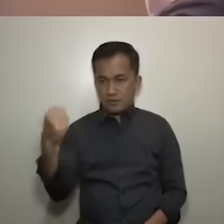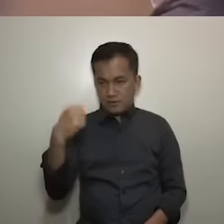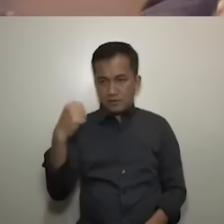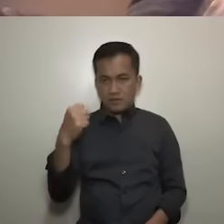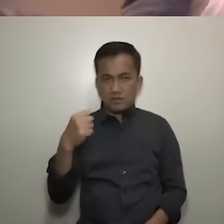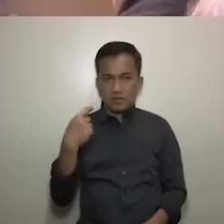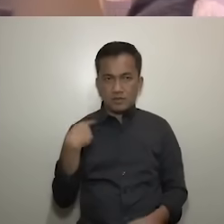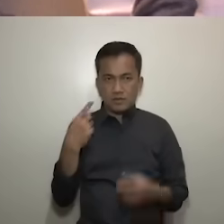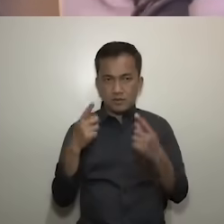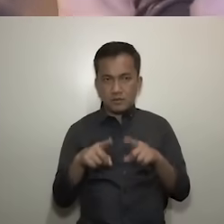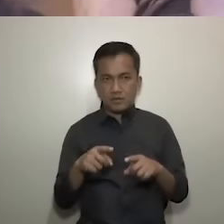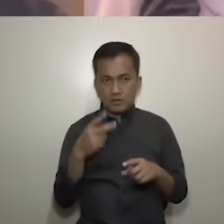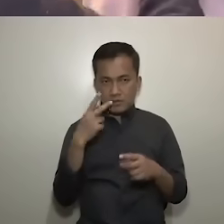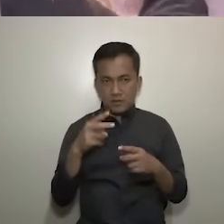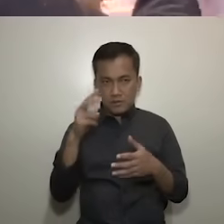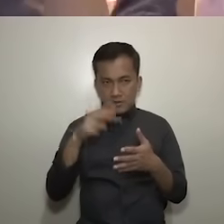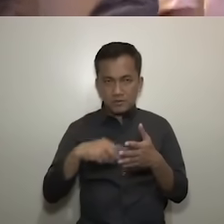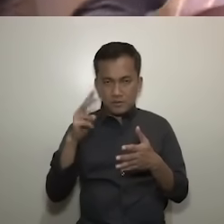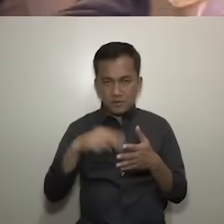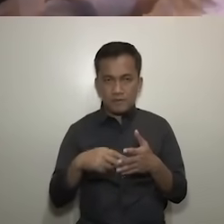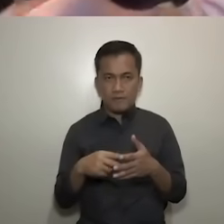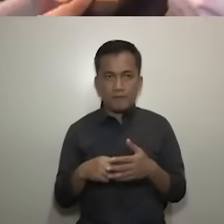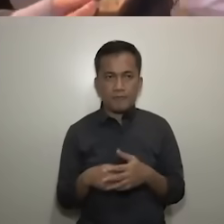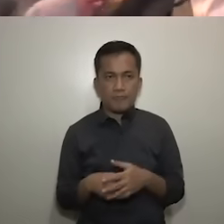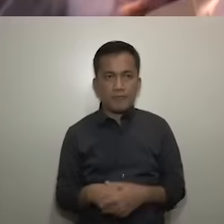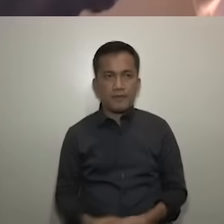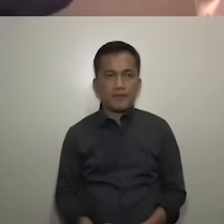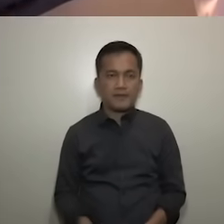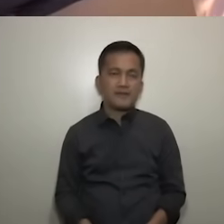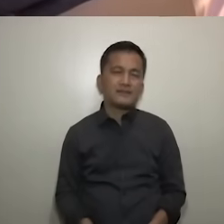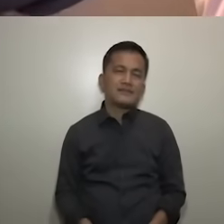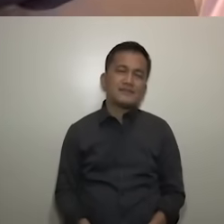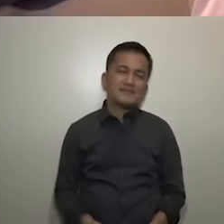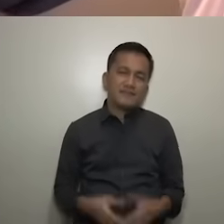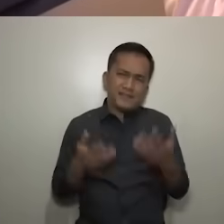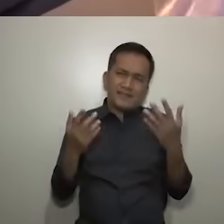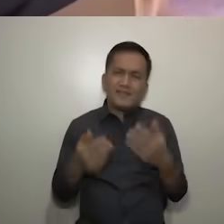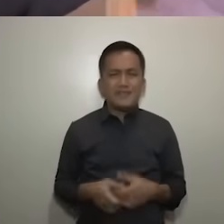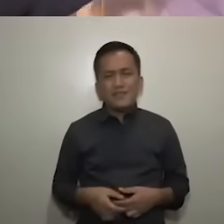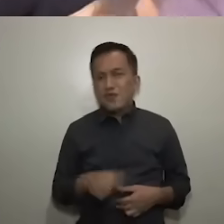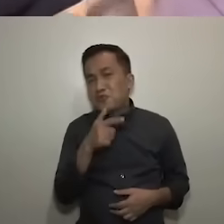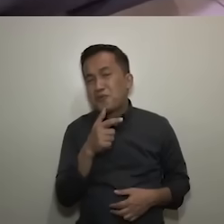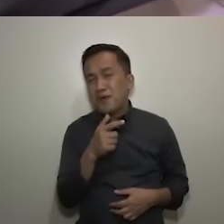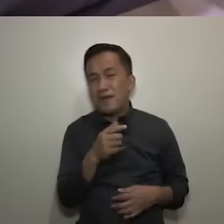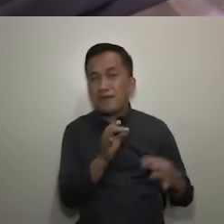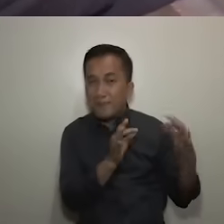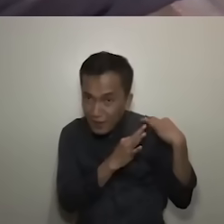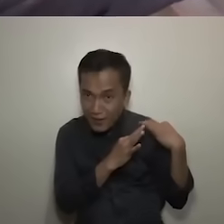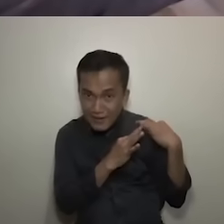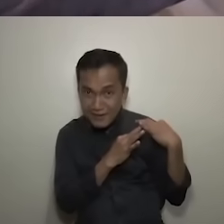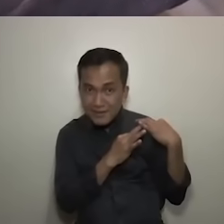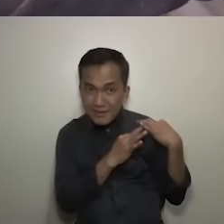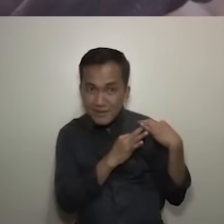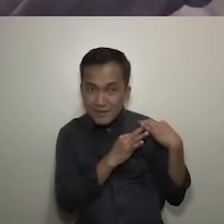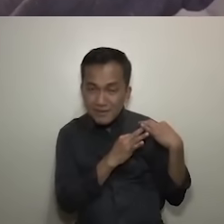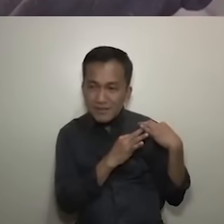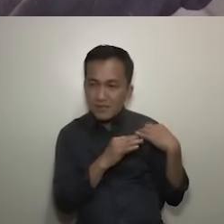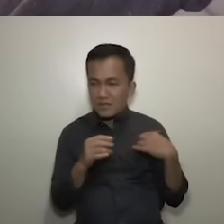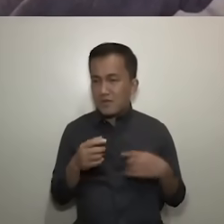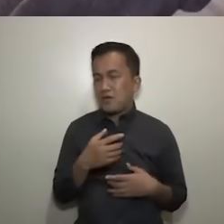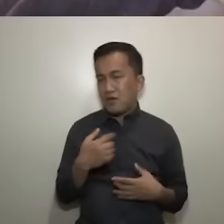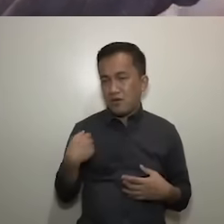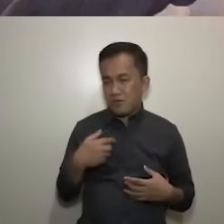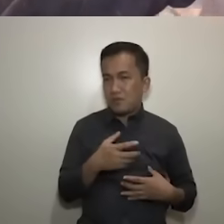May nangyari po eh. Nabasa ko po. Wala po nangyari. So, sino may kasalanan? May tiwala po kasi ako sa kanya,